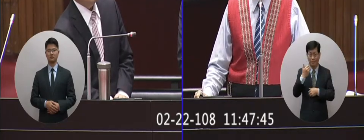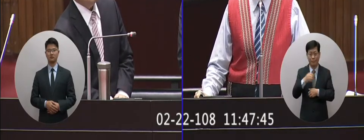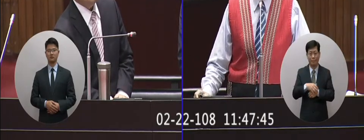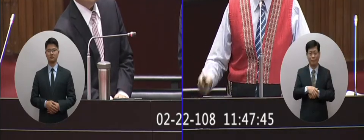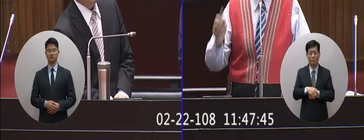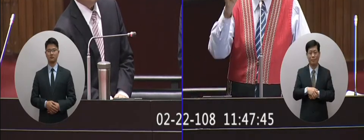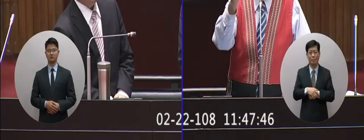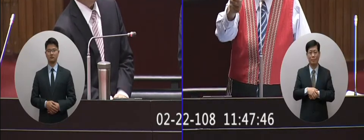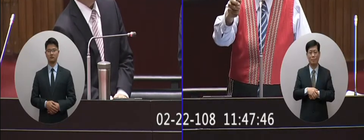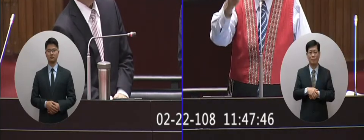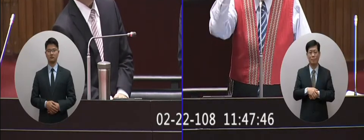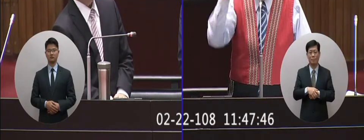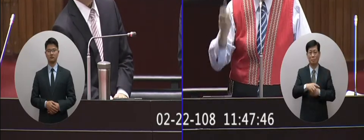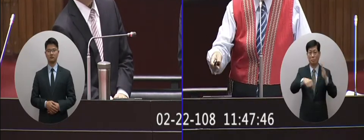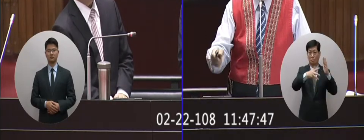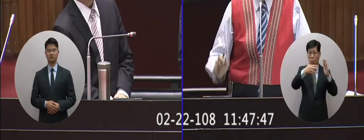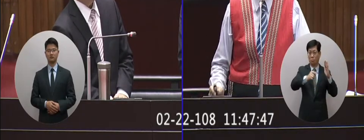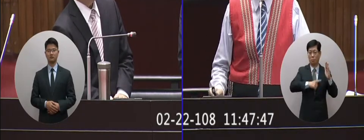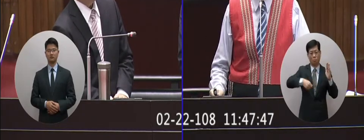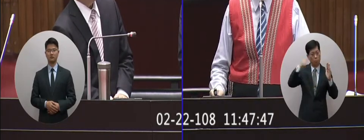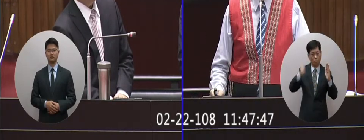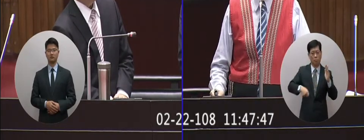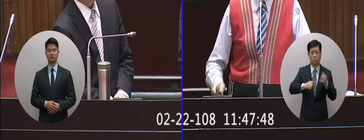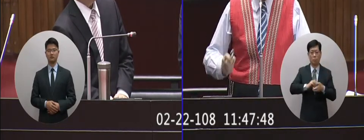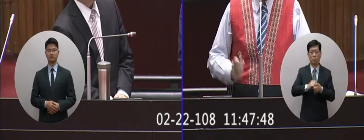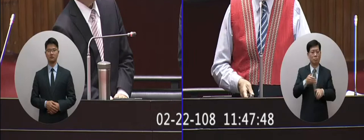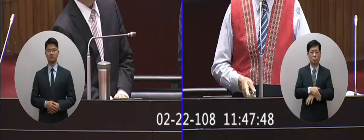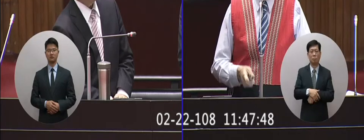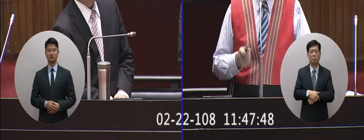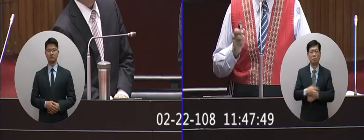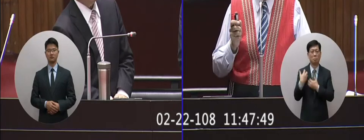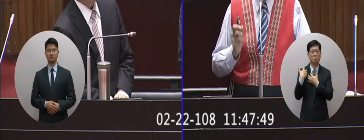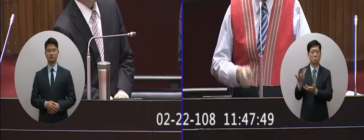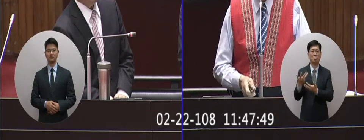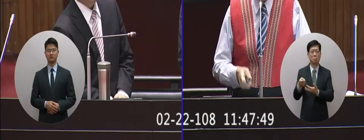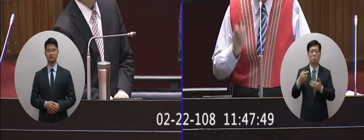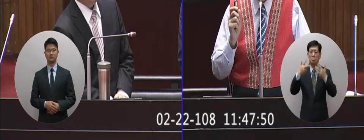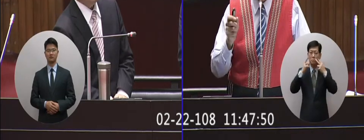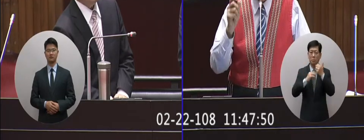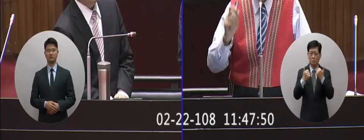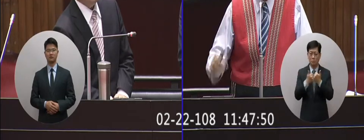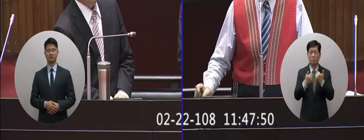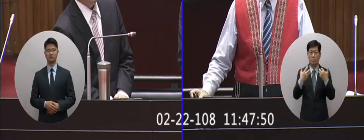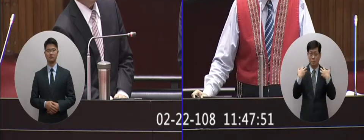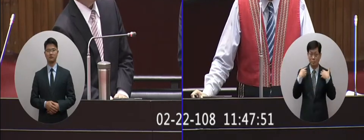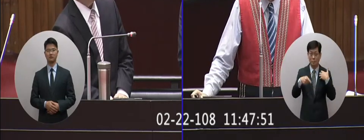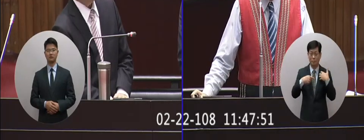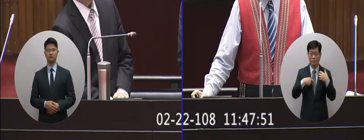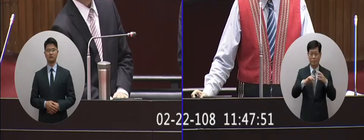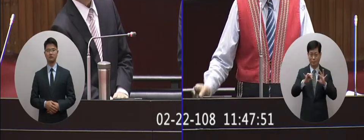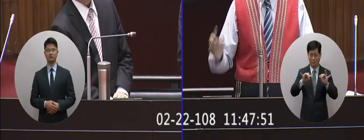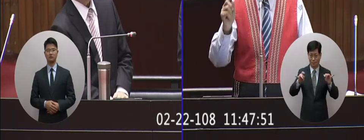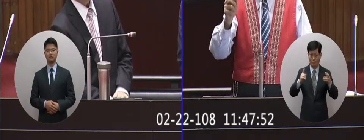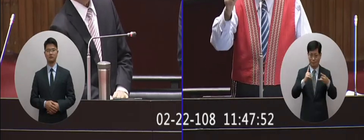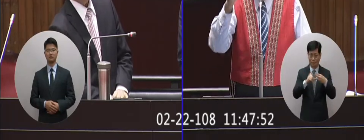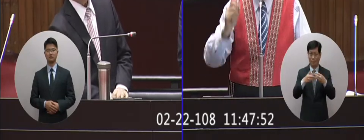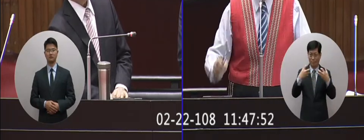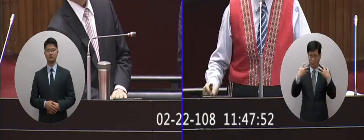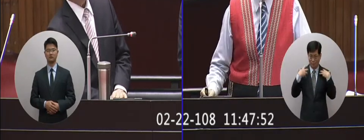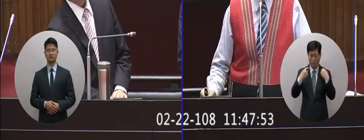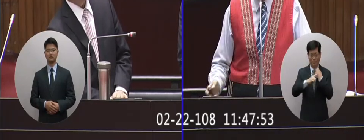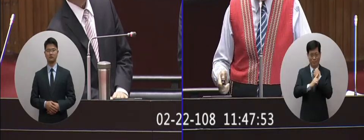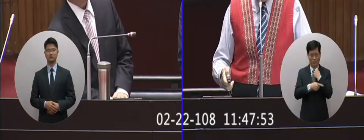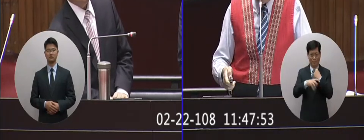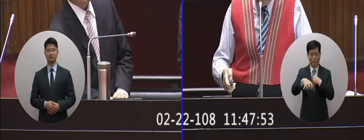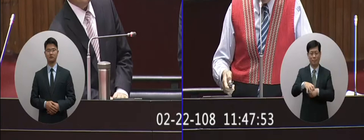一案，院长你拍板定案，由原民会作为原住民族土地的法律的